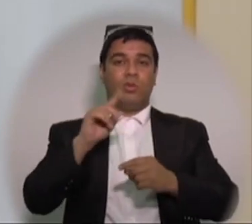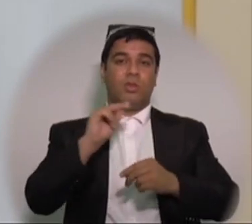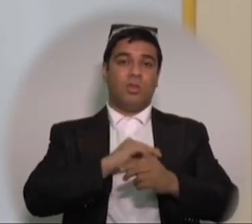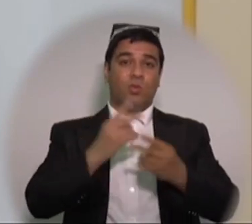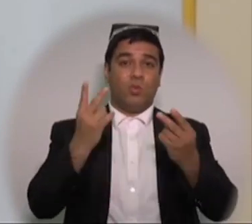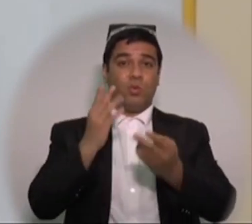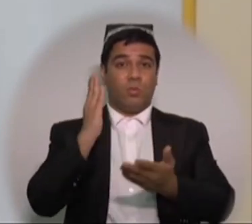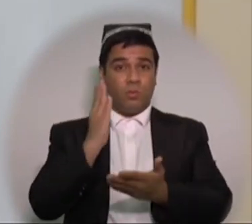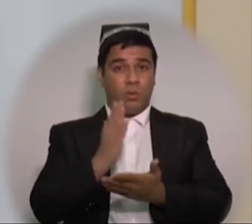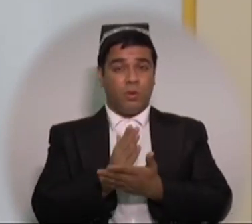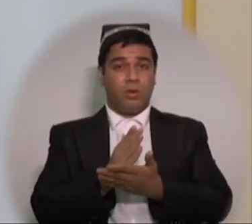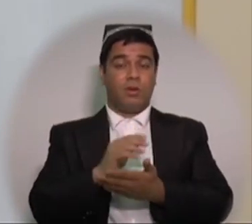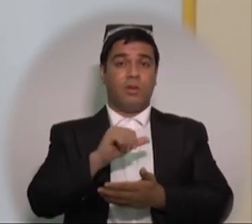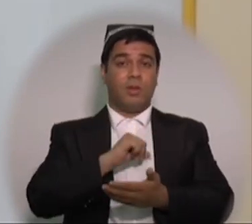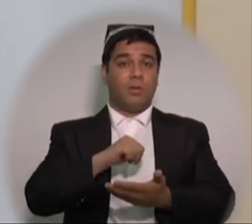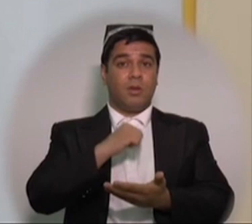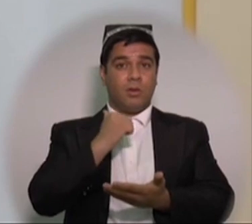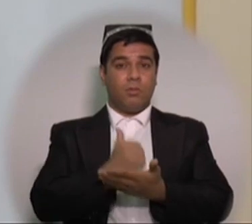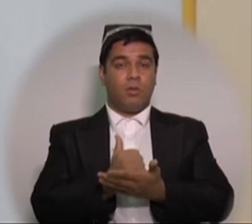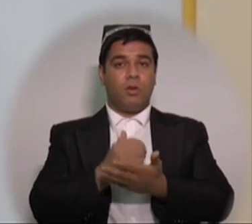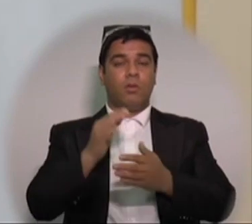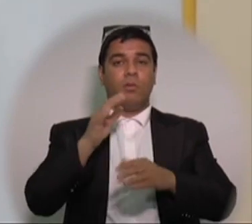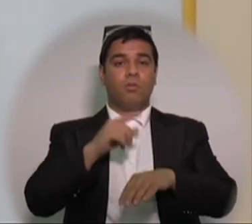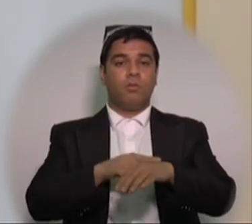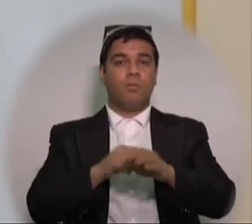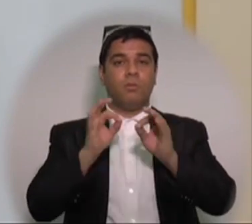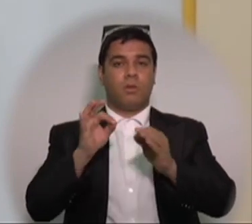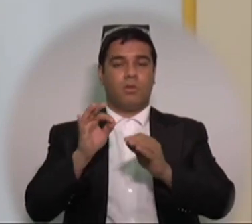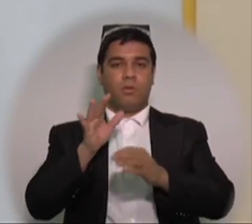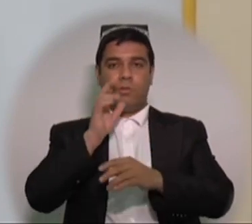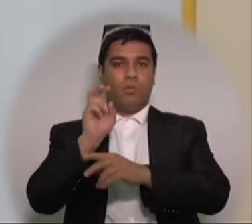ishini bitirmoqchi bo'ladigan bo'lsa, avvalo munosib vaqt tanlasin.